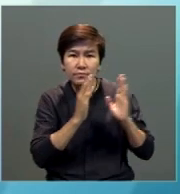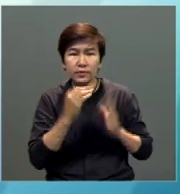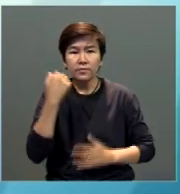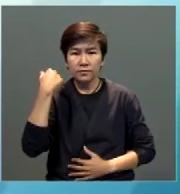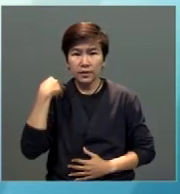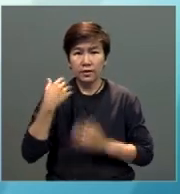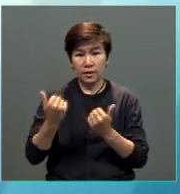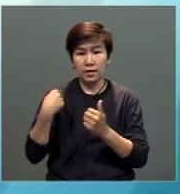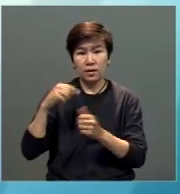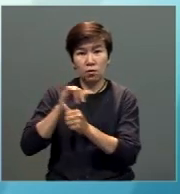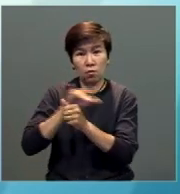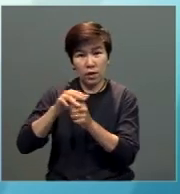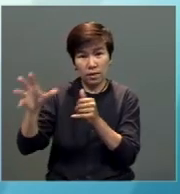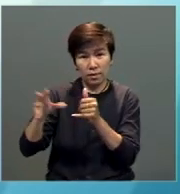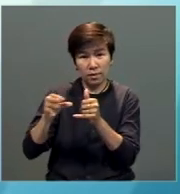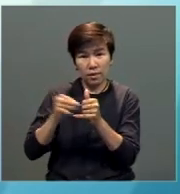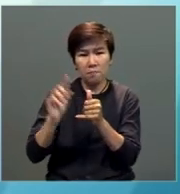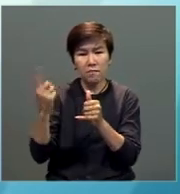ก็ปิดพลาดนิดหน่อยนะครับก็ทำให้ตัวเลขของผู้ที่มีการติดเชื้อเพิ่มขึ้นเดี๋ยวเราผมเลขเรียนรู้จากต่างประเทศกันอีกทีนึงนะครับผู้ป่วยละใหม่27